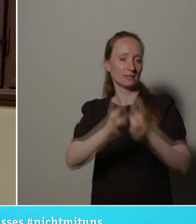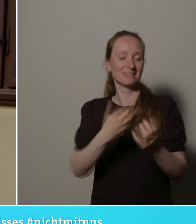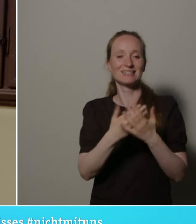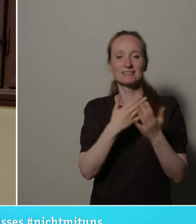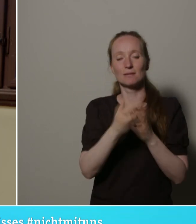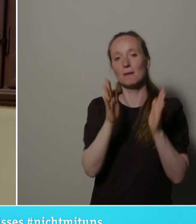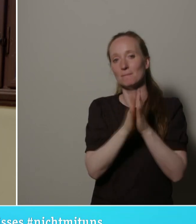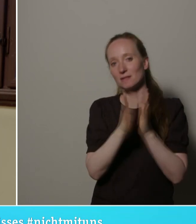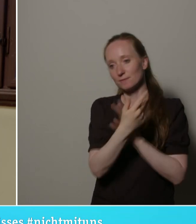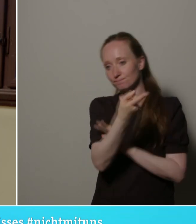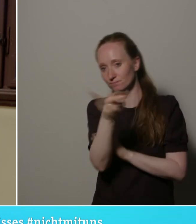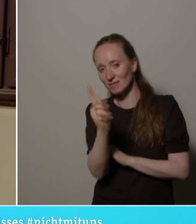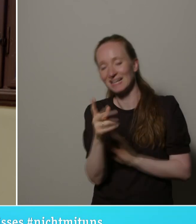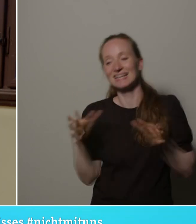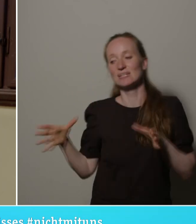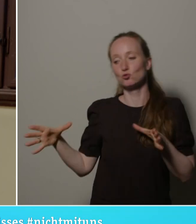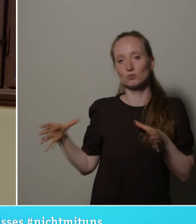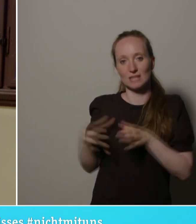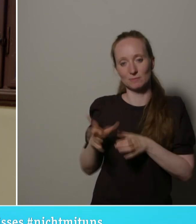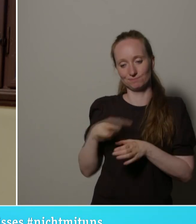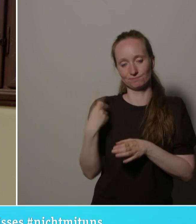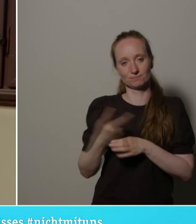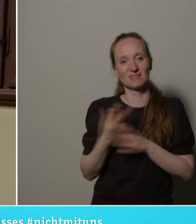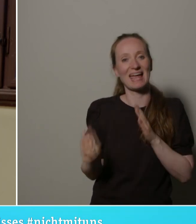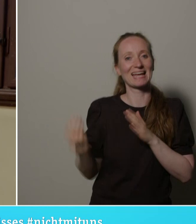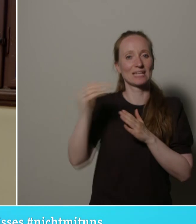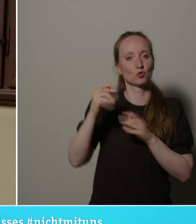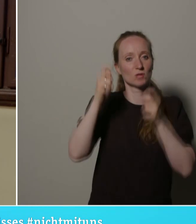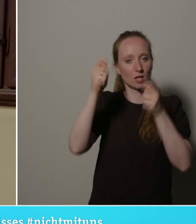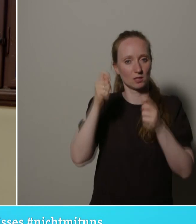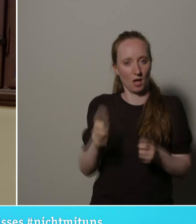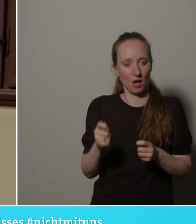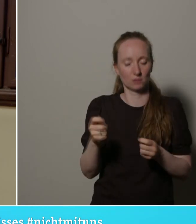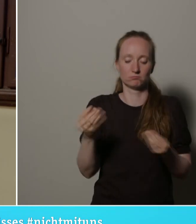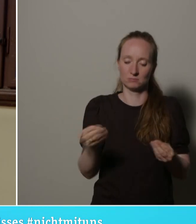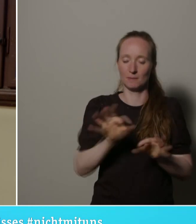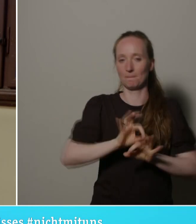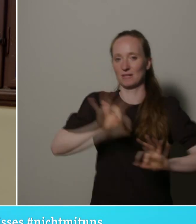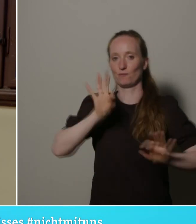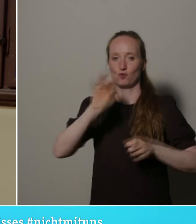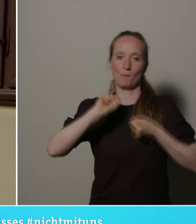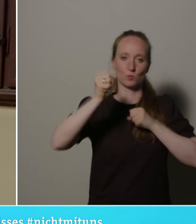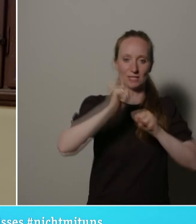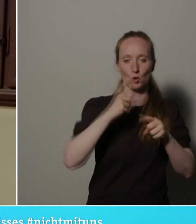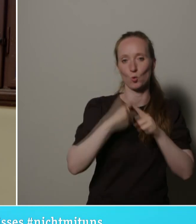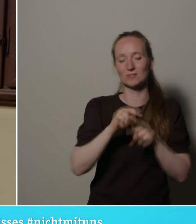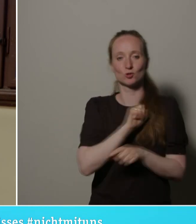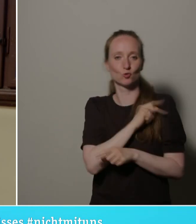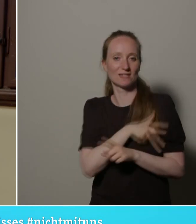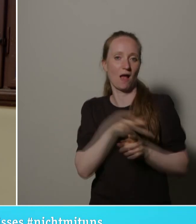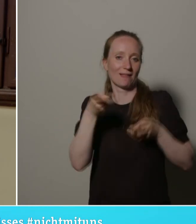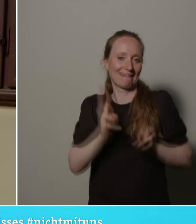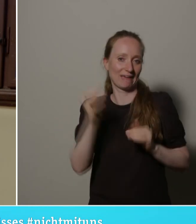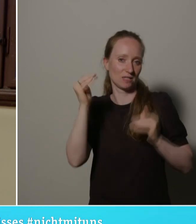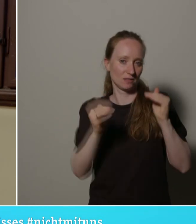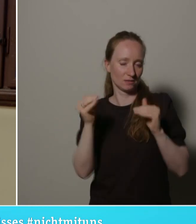gemeinsamen Ergänzungsantrag werben, weil der bringt uns also auch in puncto Mobilität und auch sozialer Gerechtigkeit